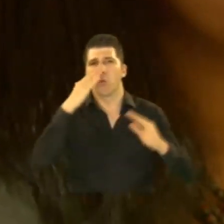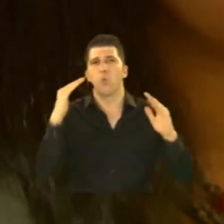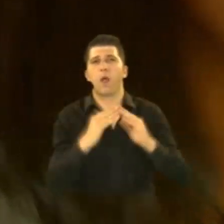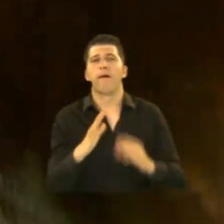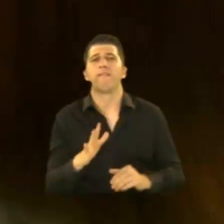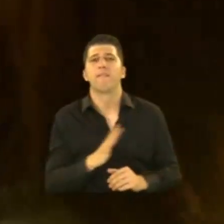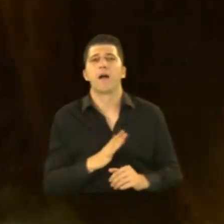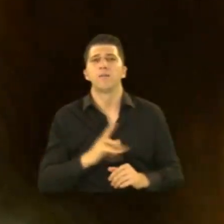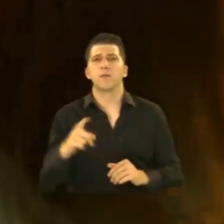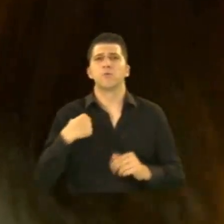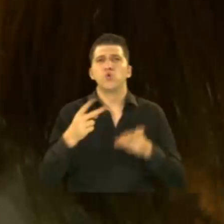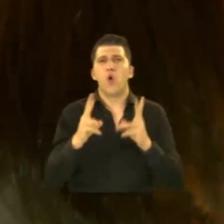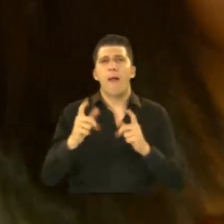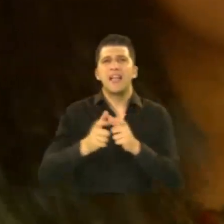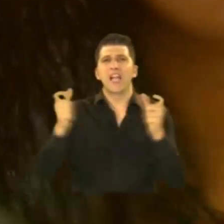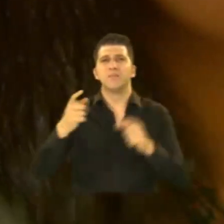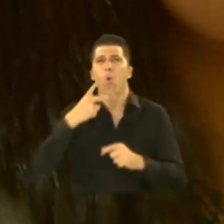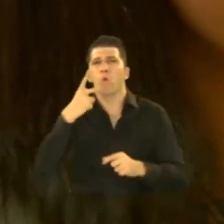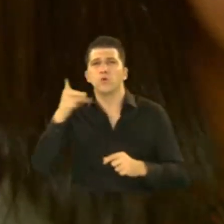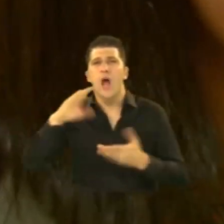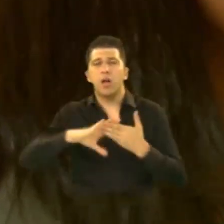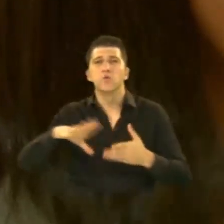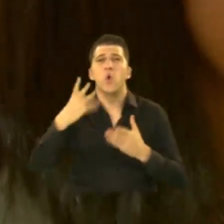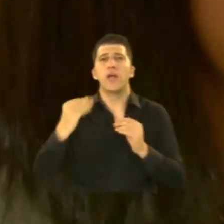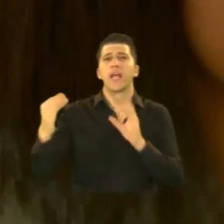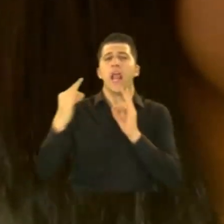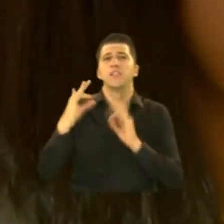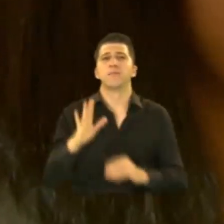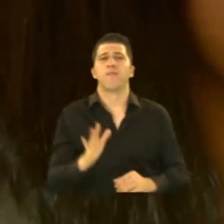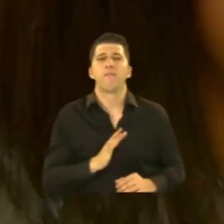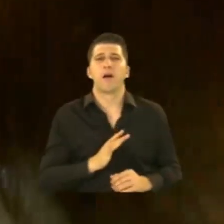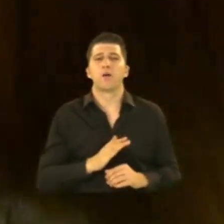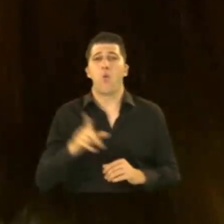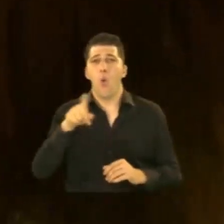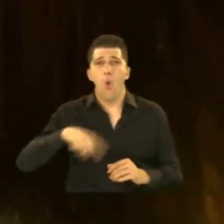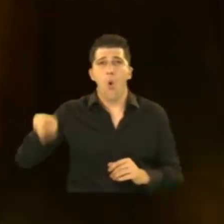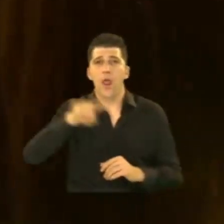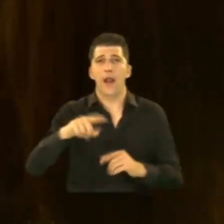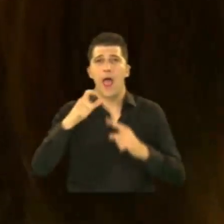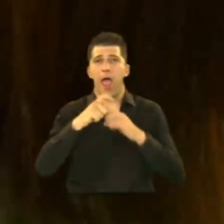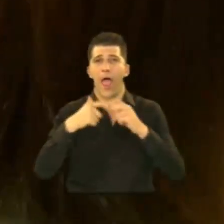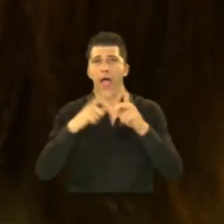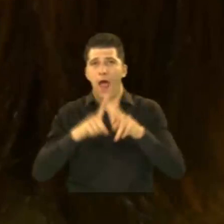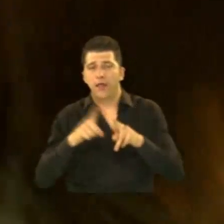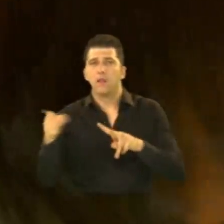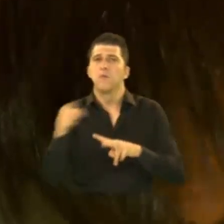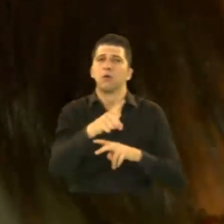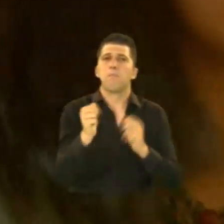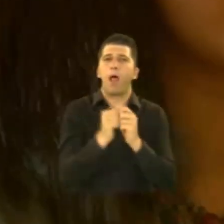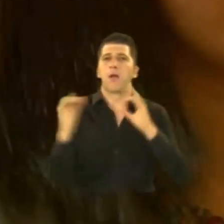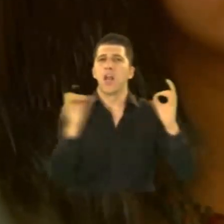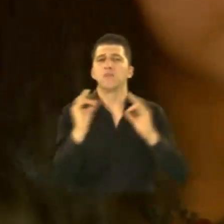güzel uygulanıyor. Normal gelişim gösteren arkadaşlarıyla çok iyi iletişim halinde. Onlar Eren'le, gerekse